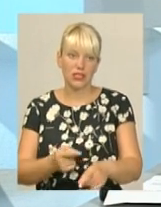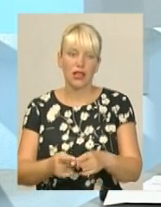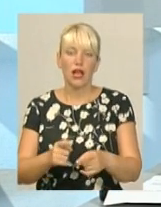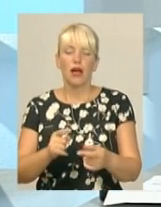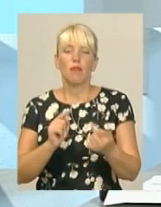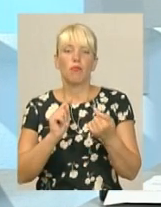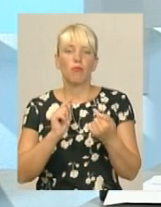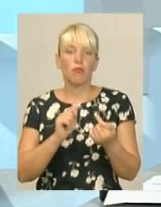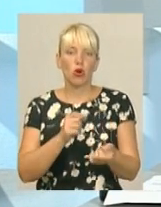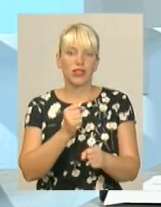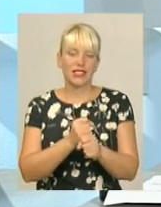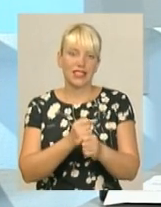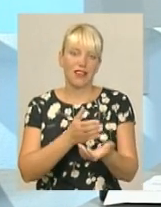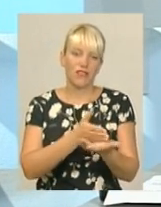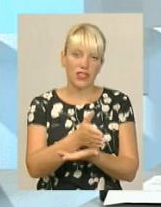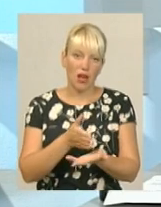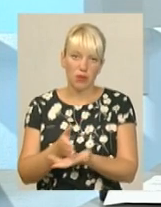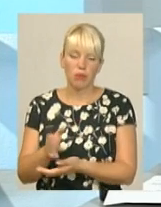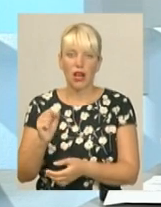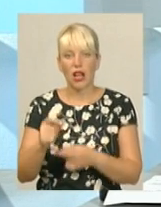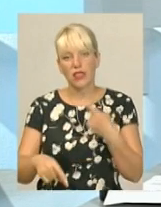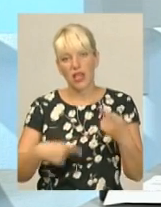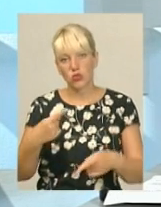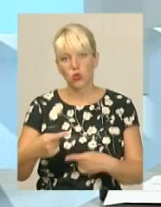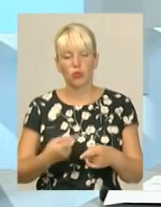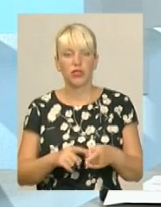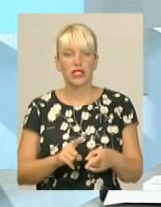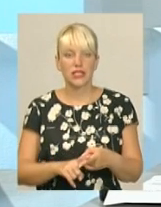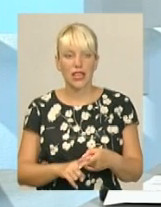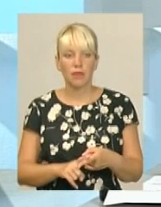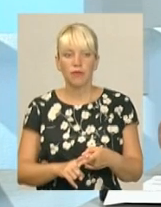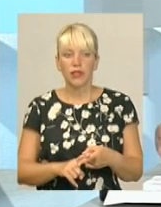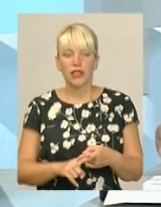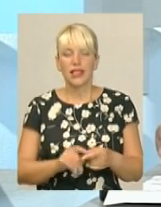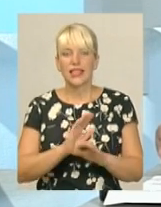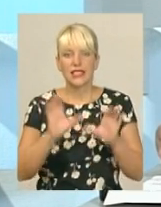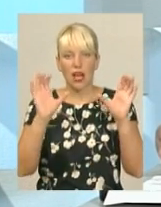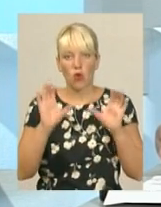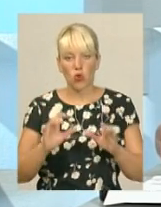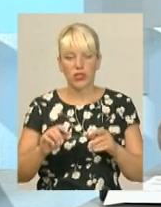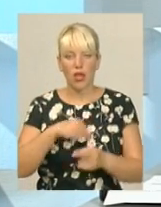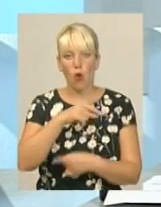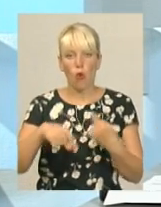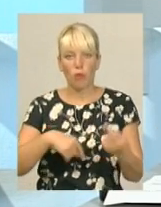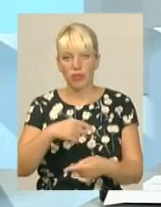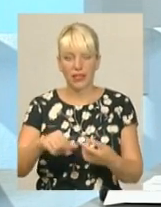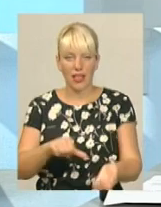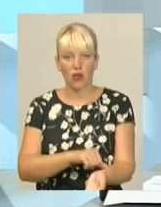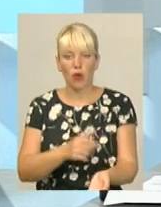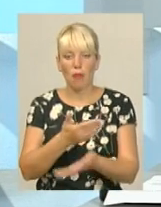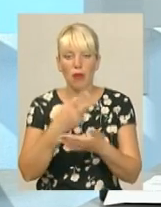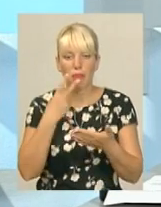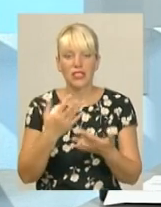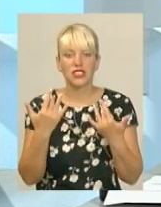напрямків. Наступний напрямок – це реформування служби по протидії з незаконним обігом наркотиків. Ми бачимо, наскільки